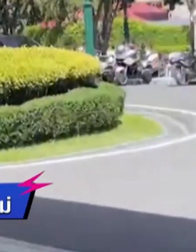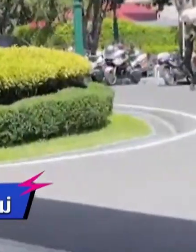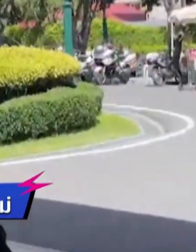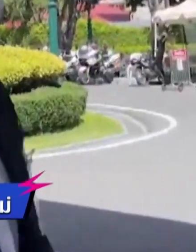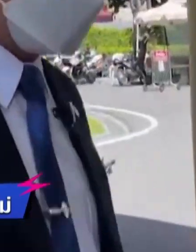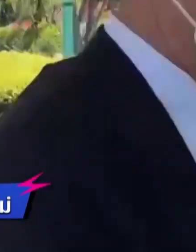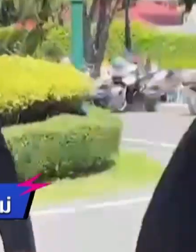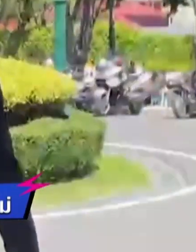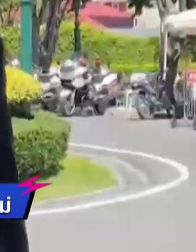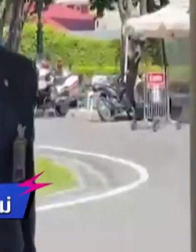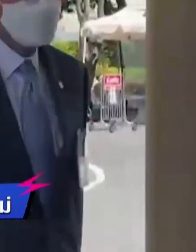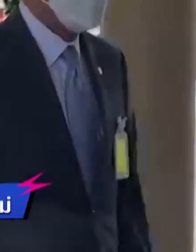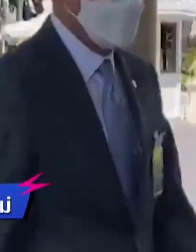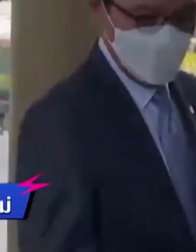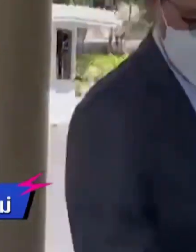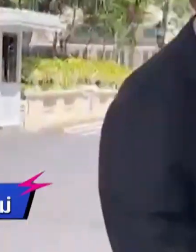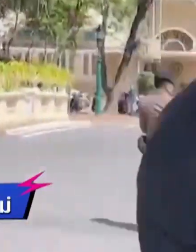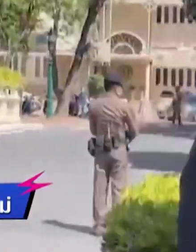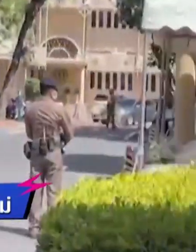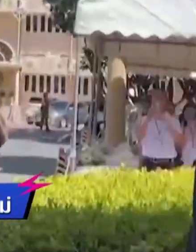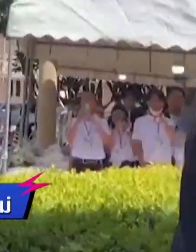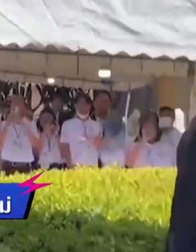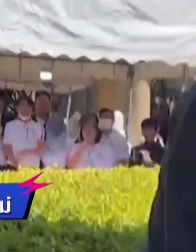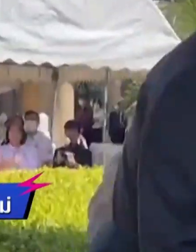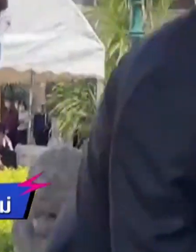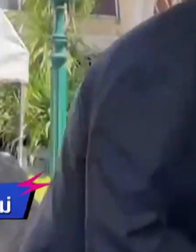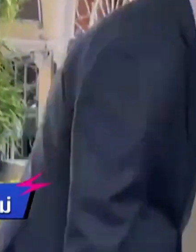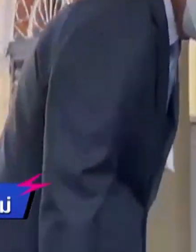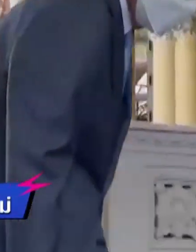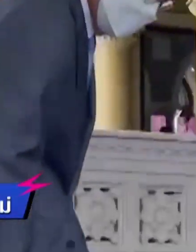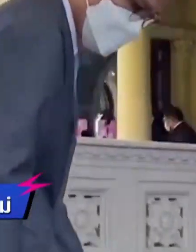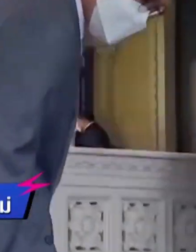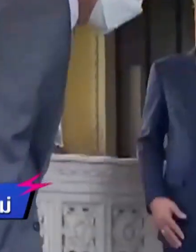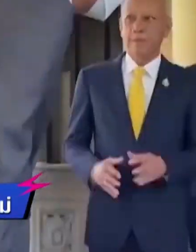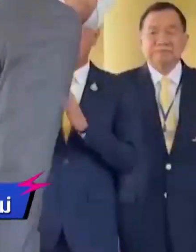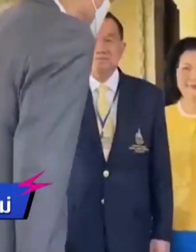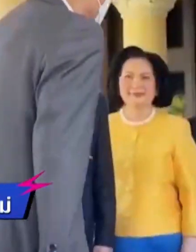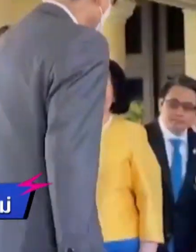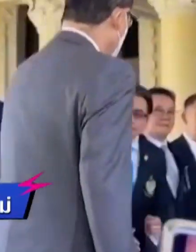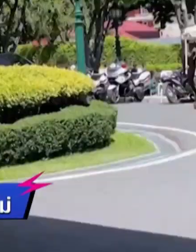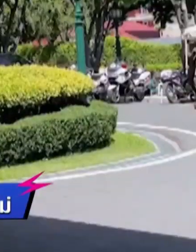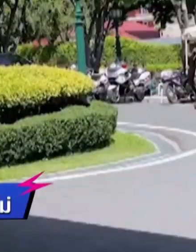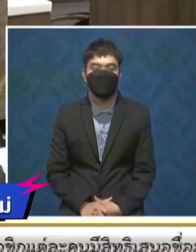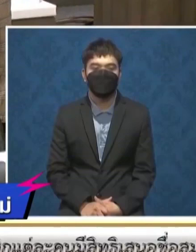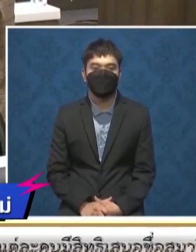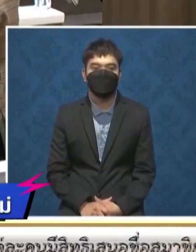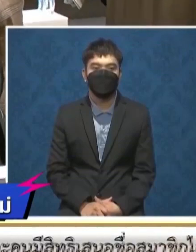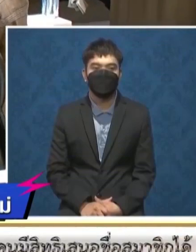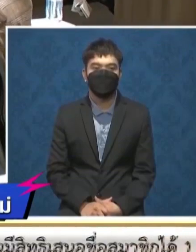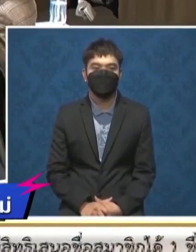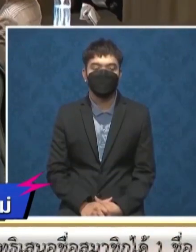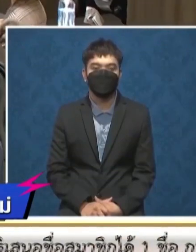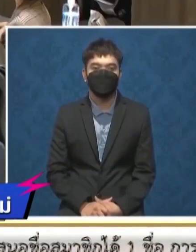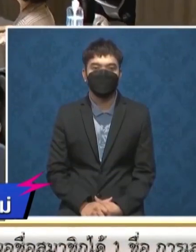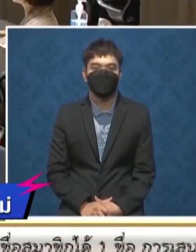หลังจากที่ท่านไปมอบรางวัล นะครับมอบเงินรางวัลและก็แสดงความยินดีกับนักกีฬาซีเกมครั้งที่12ที่